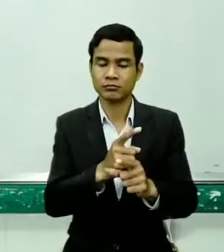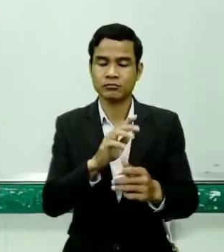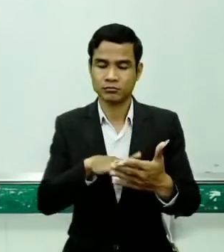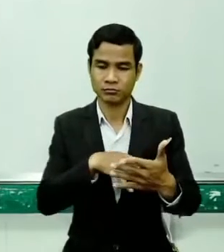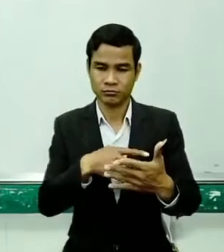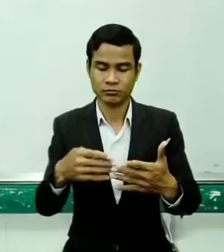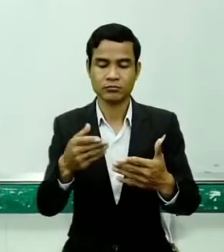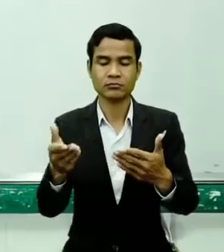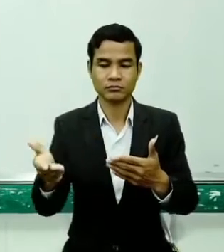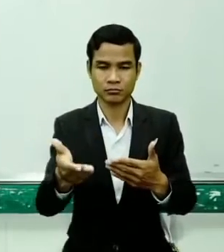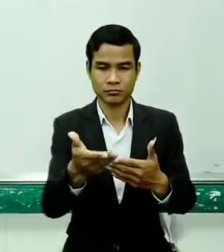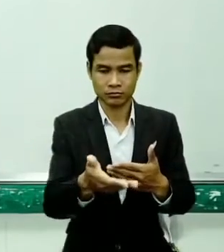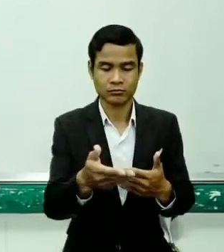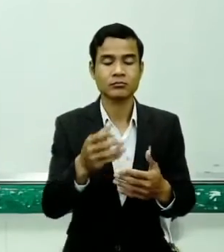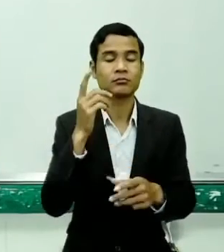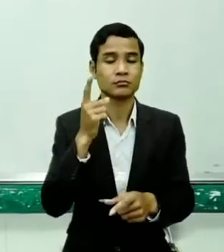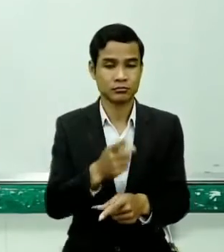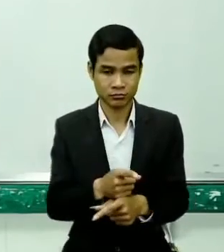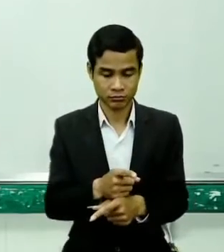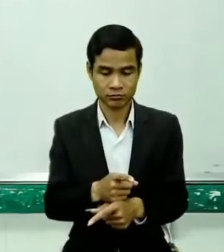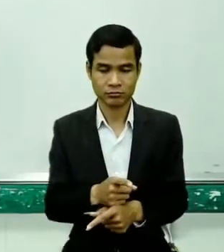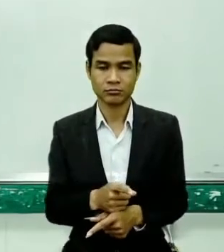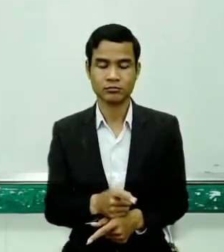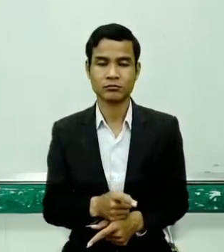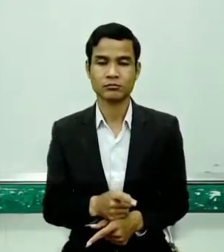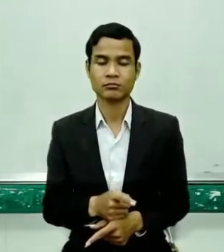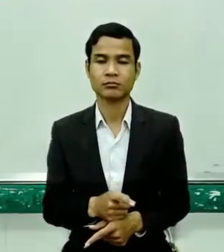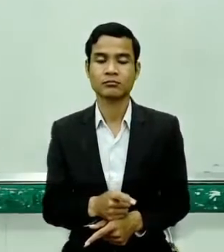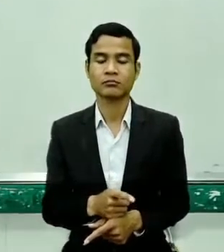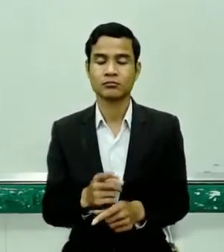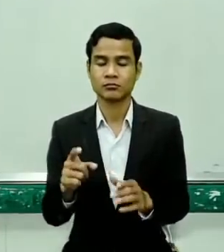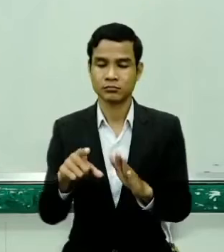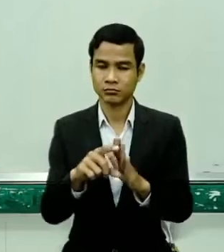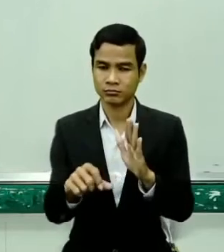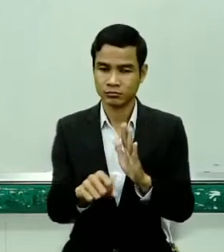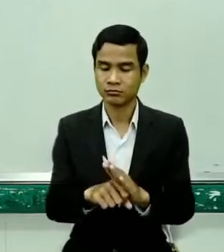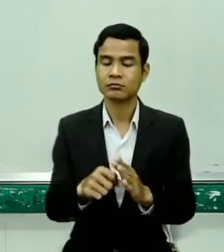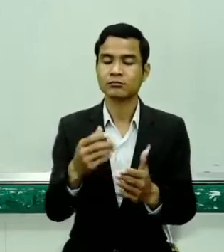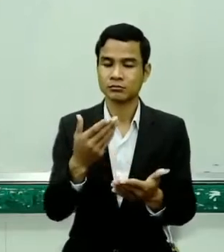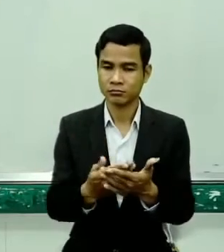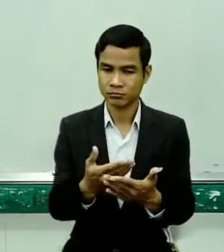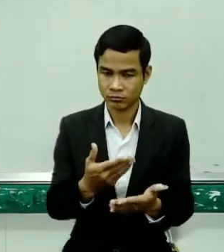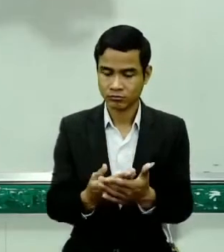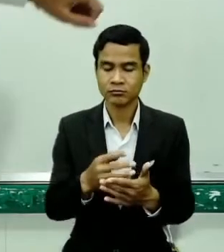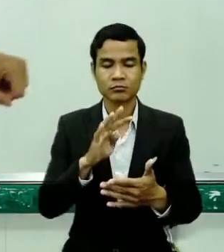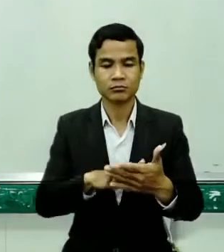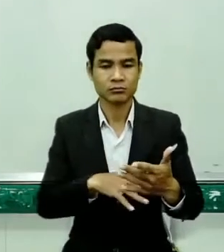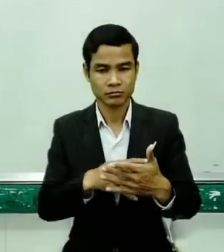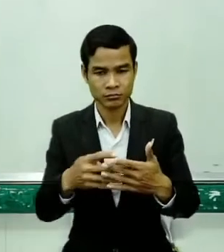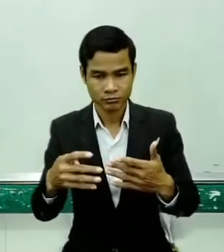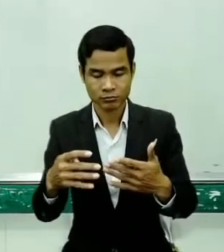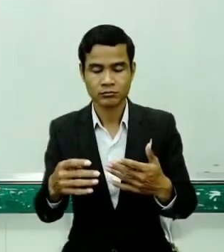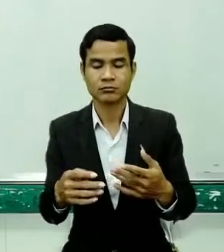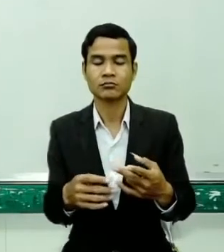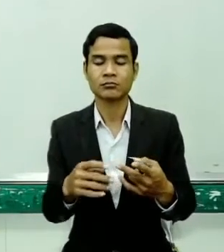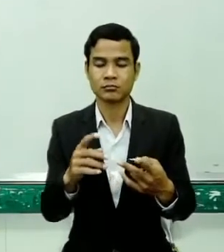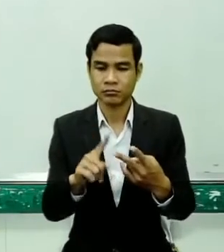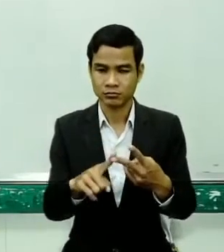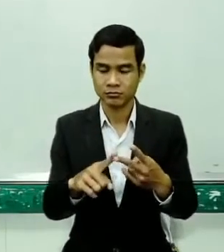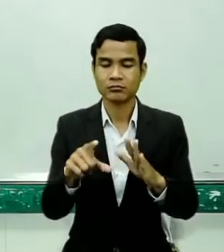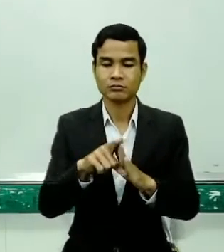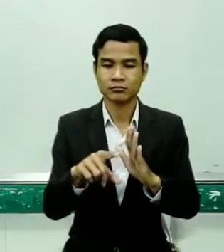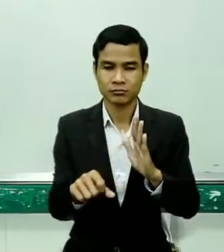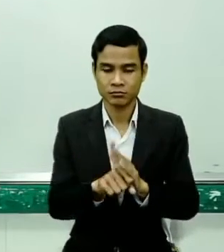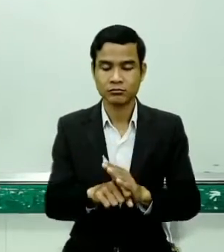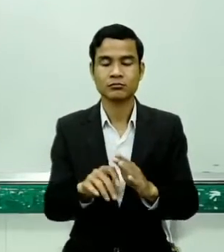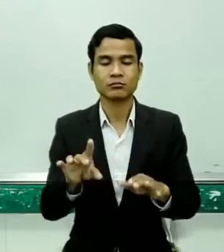Cứ con côn tiếng ọc này trừ. Cầm nọt chú mua, phàn ca. Cầm nọt nữ